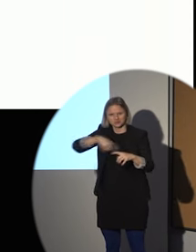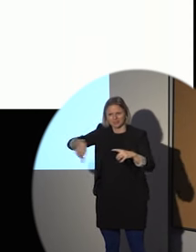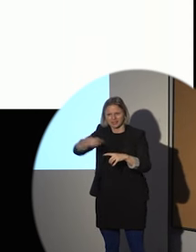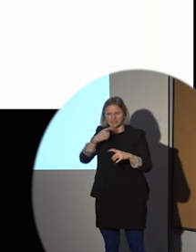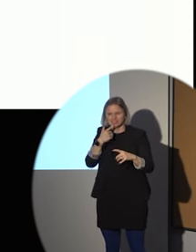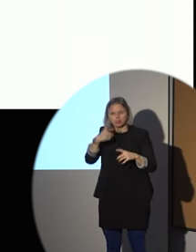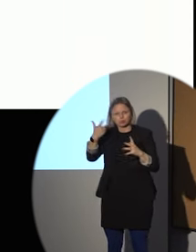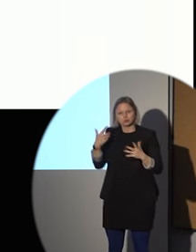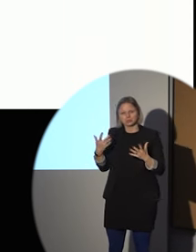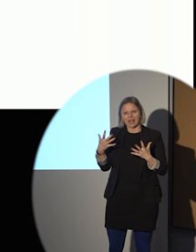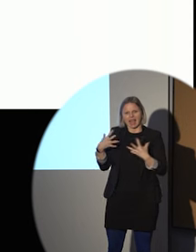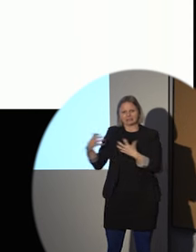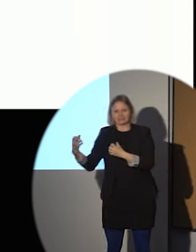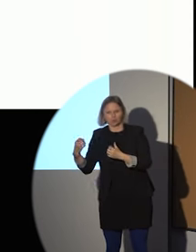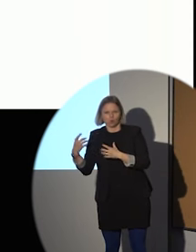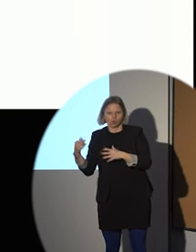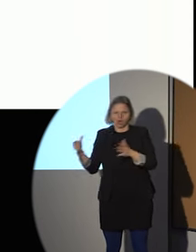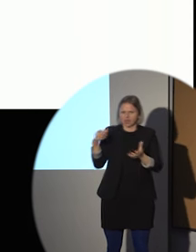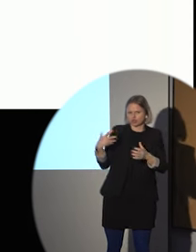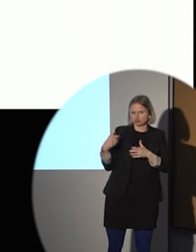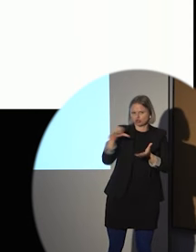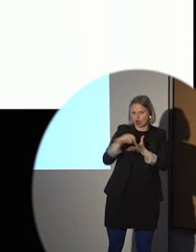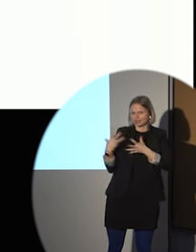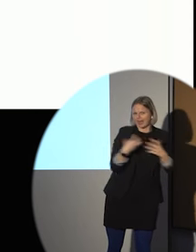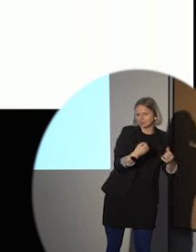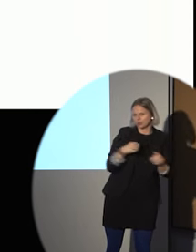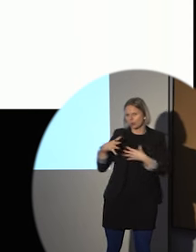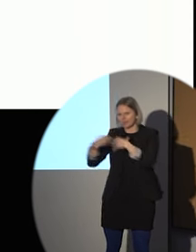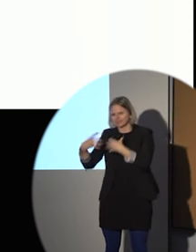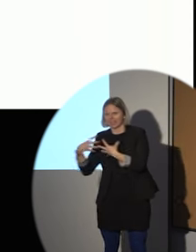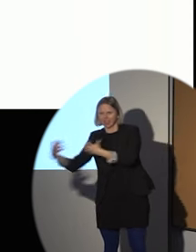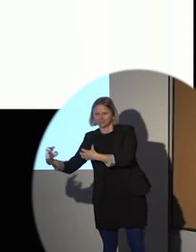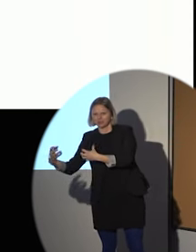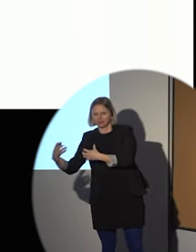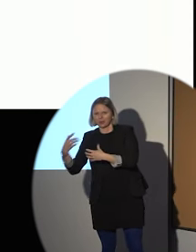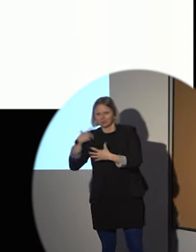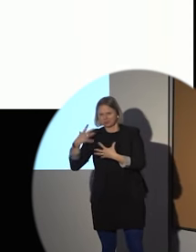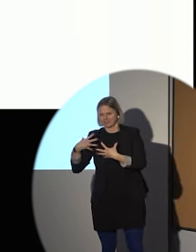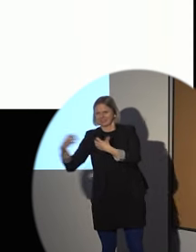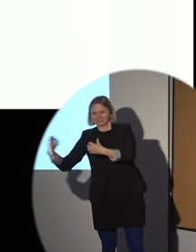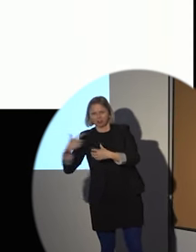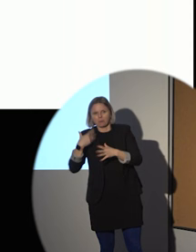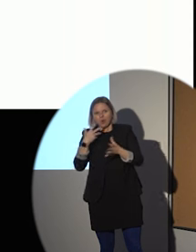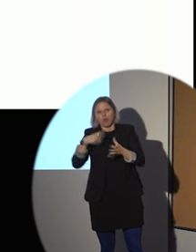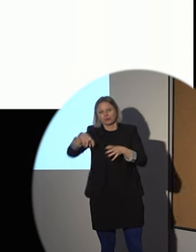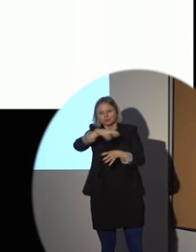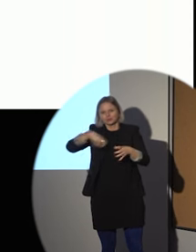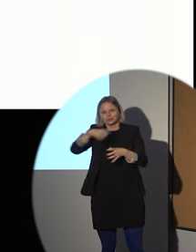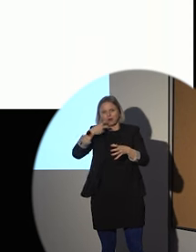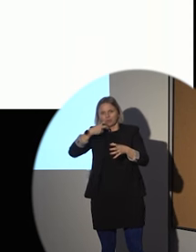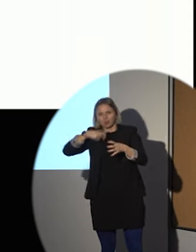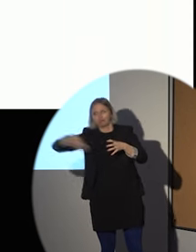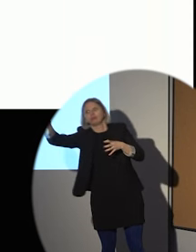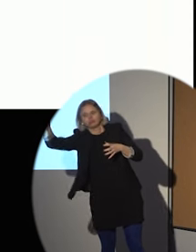l'extérieur ? Vers l'extérieur. Alors, on appelle ça, c'est pas tout à fait correct, la force centrifuge. En fait, c'est juste une force